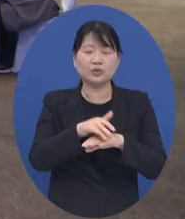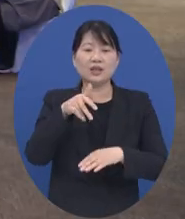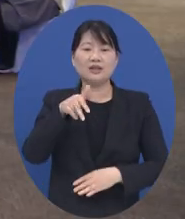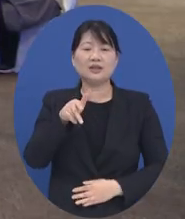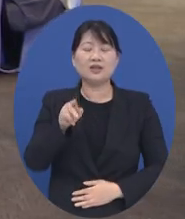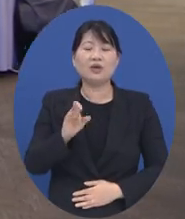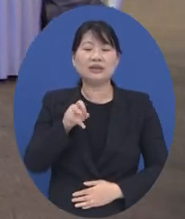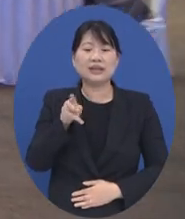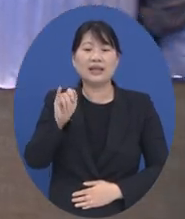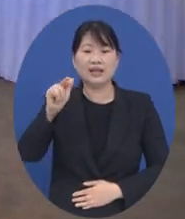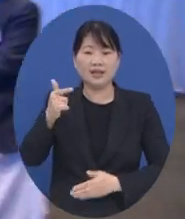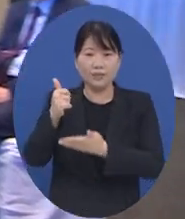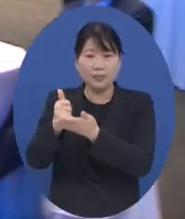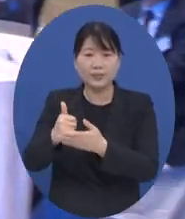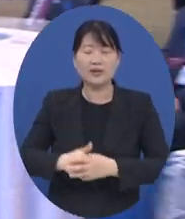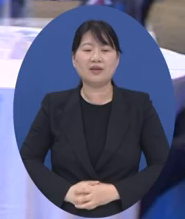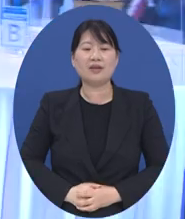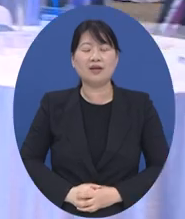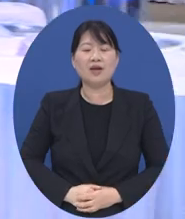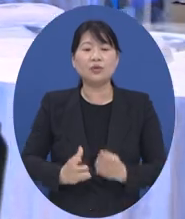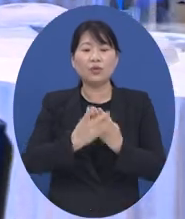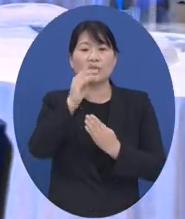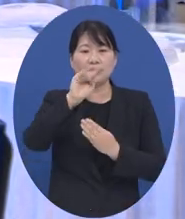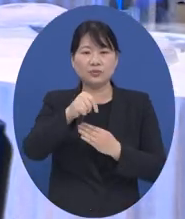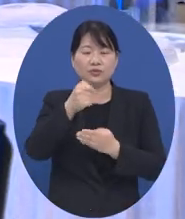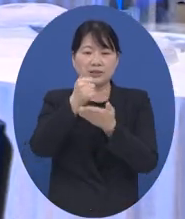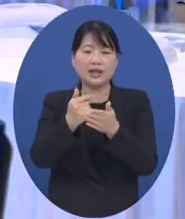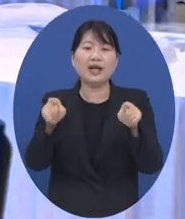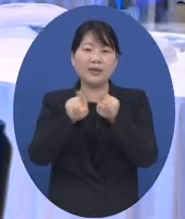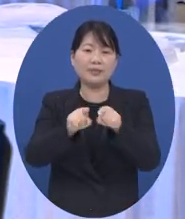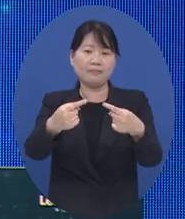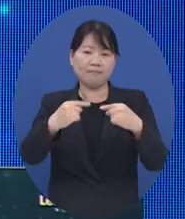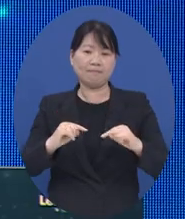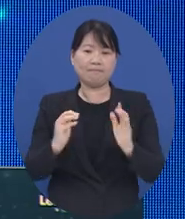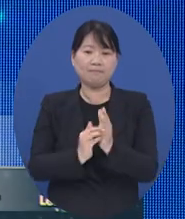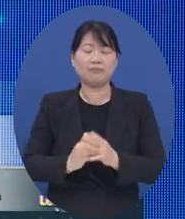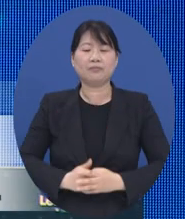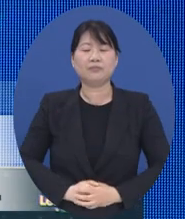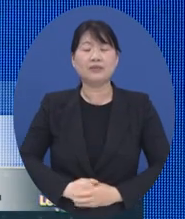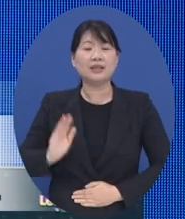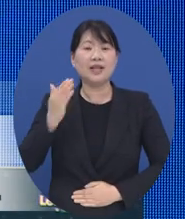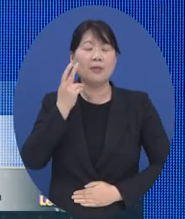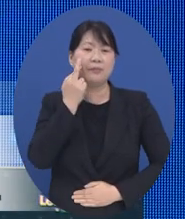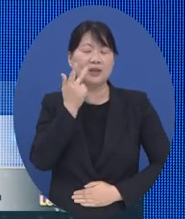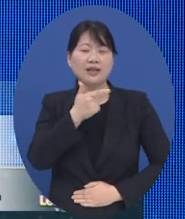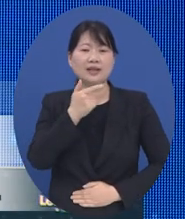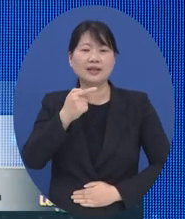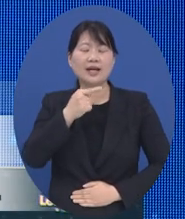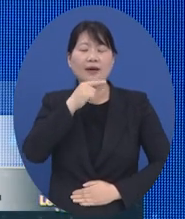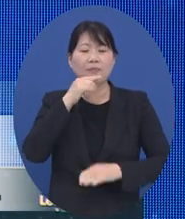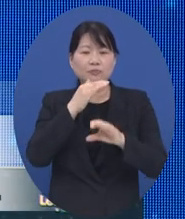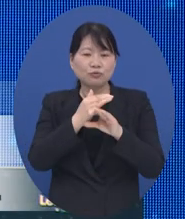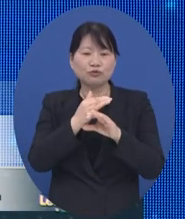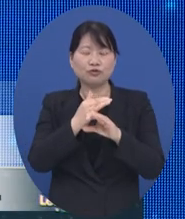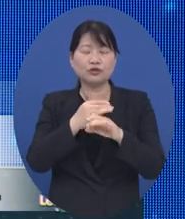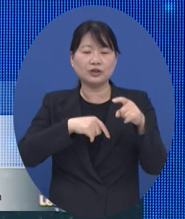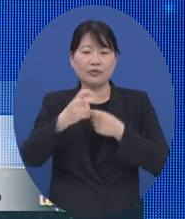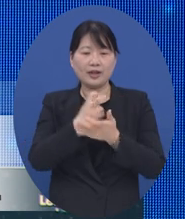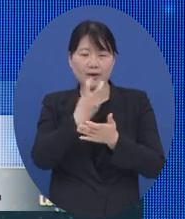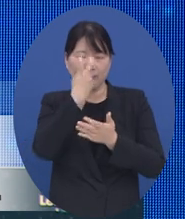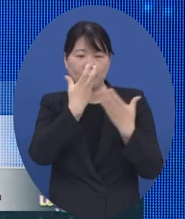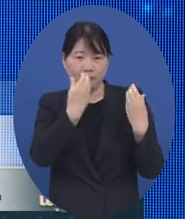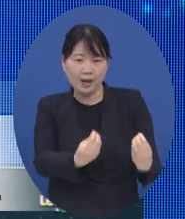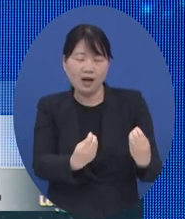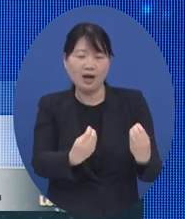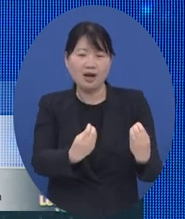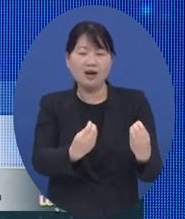민주평화통일자문회의 수석부의장, 이인영 통일부 장관 등이 함께했습니다. 최근 미국의 대북정책 검토가 끝나고 그